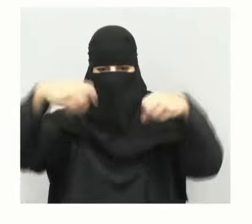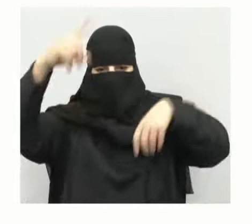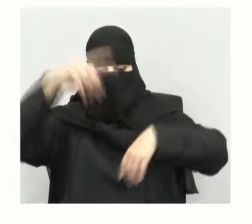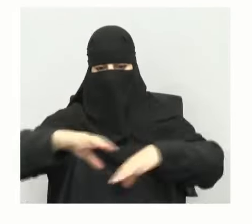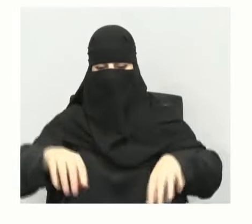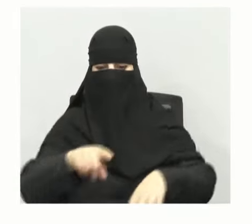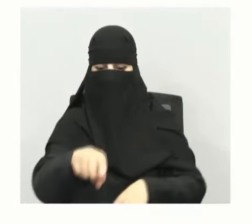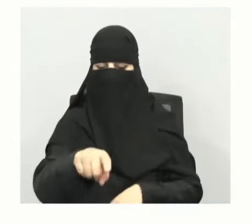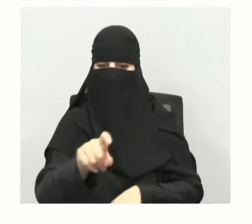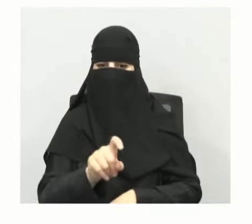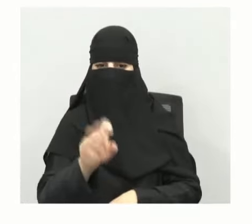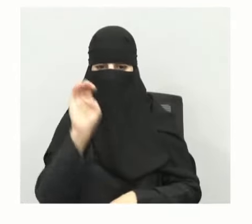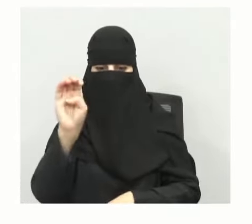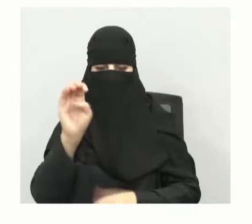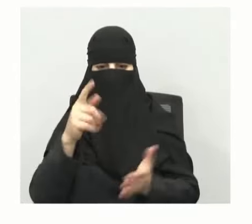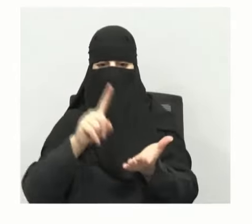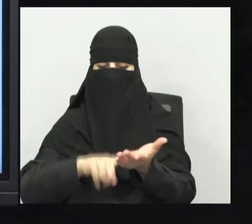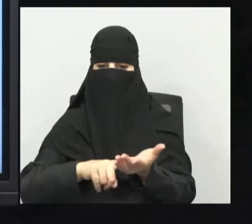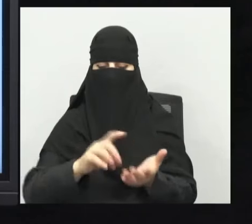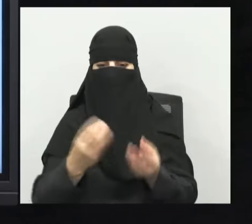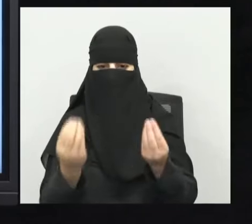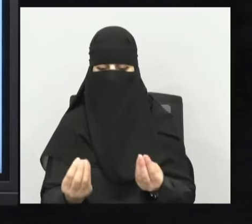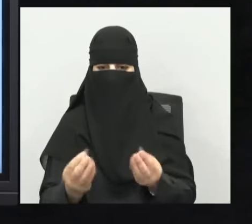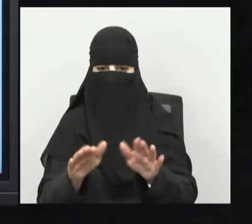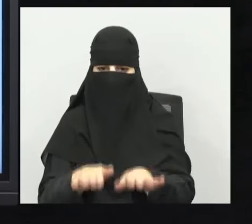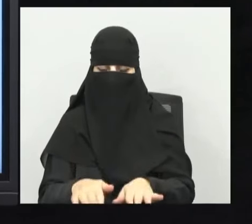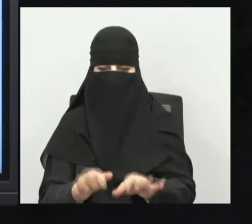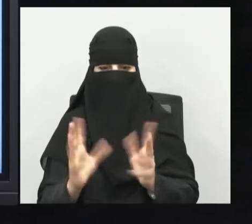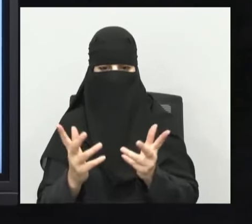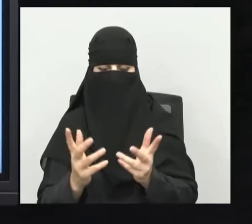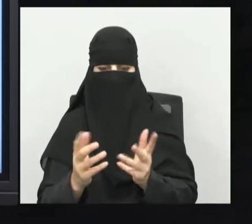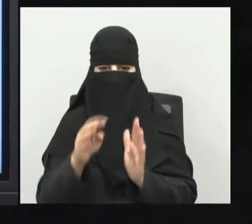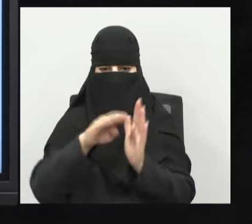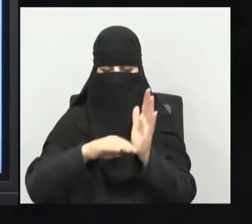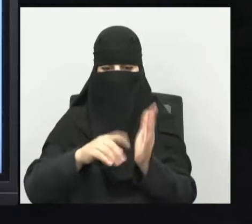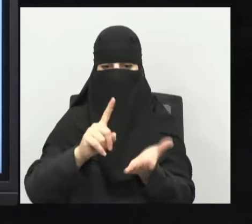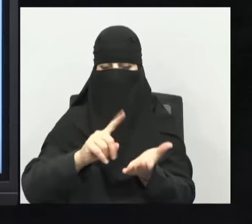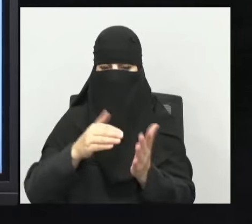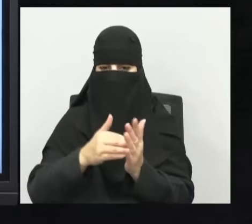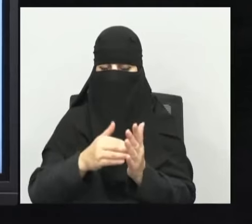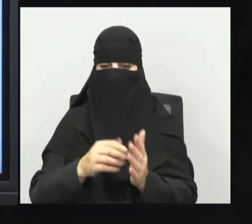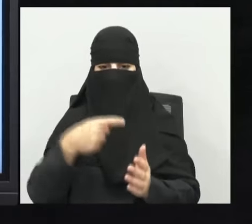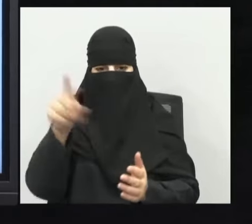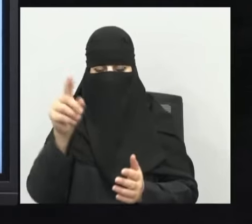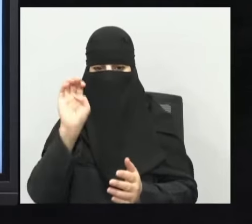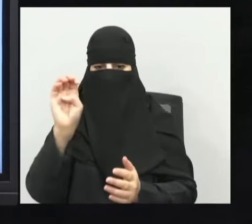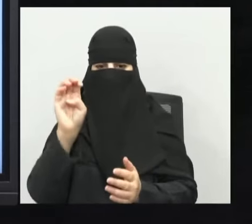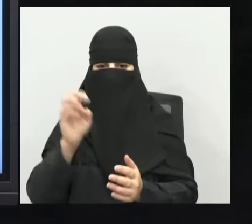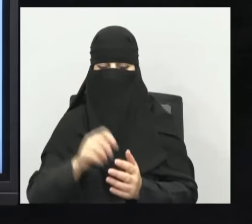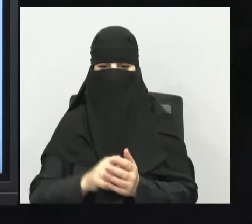اذا هل هذا هو اجابتنا نهائيه لا نتوقف باقي ماذا خطوه اخيره نتحقق من صحه اجابتنا ما رايكم